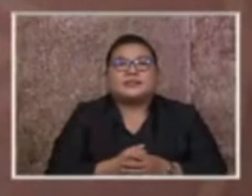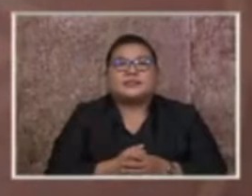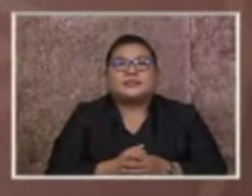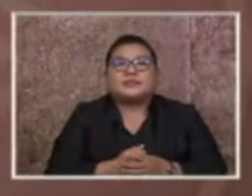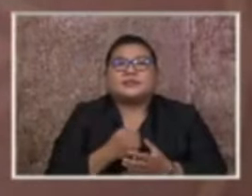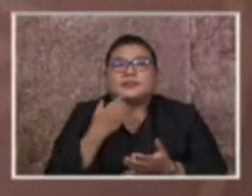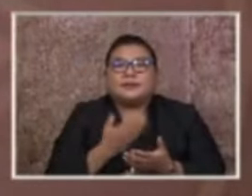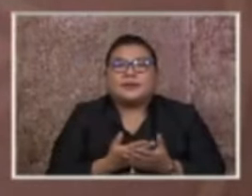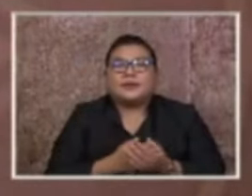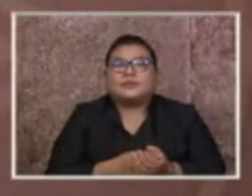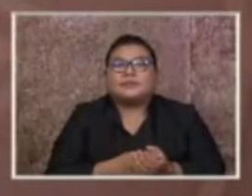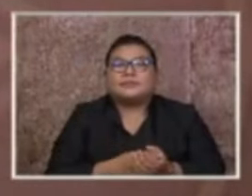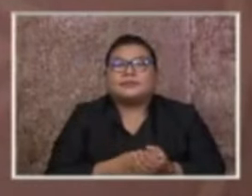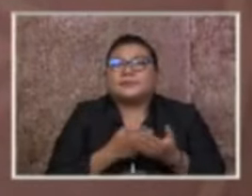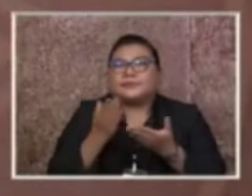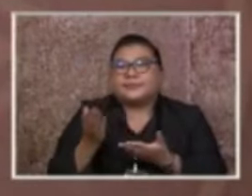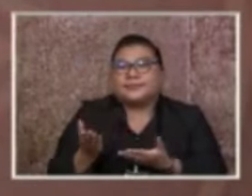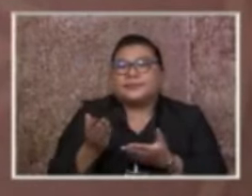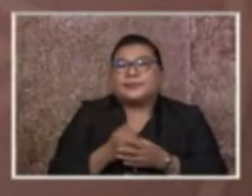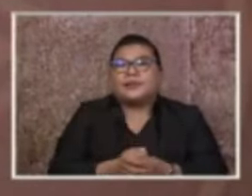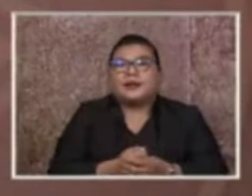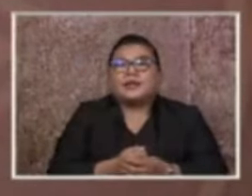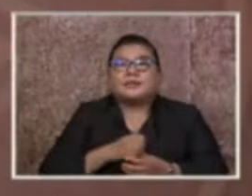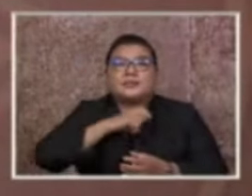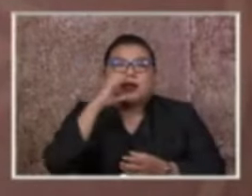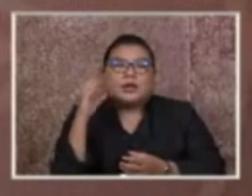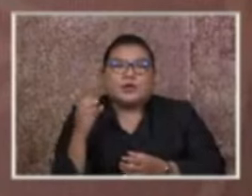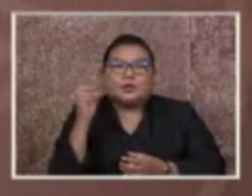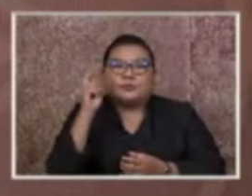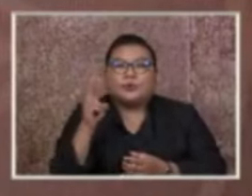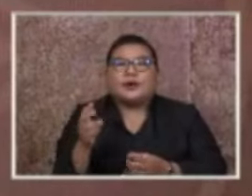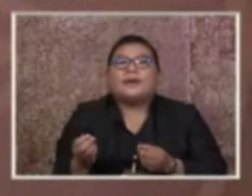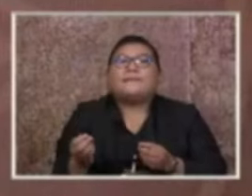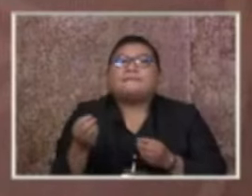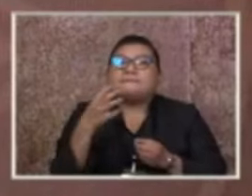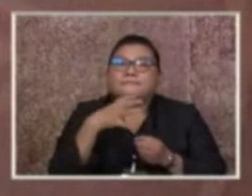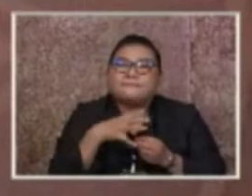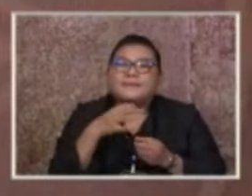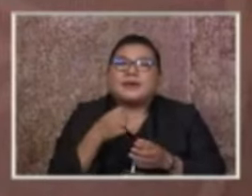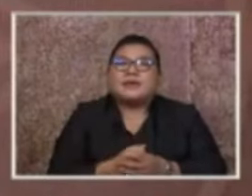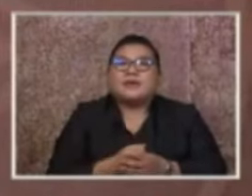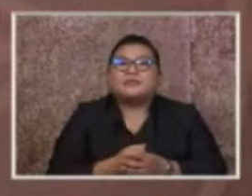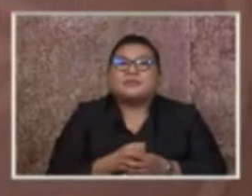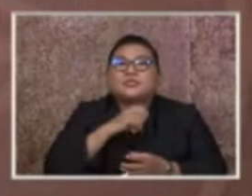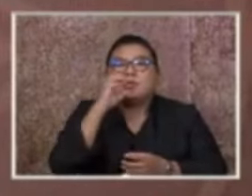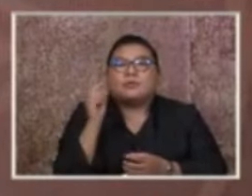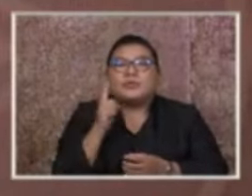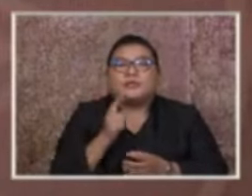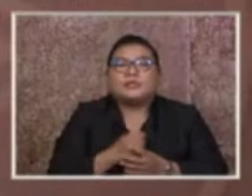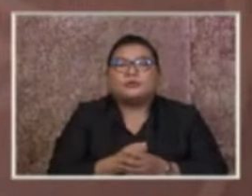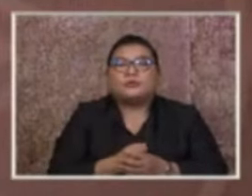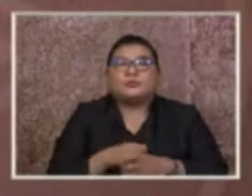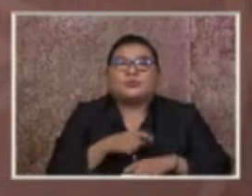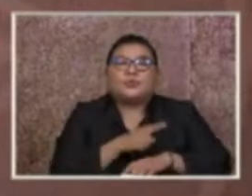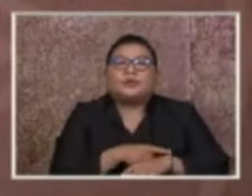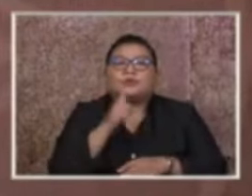Terima kasih kami berikan kesempatan kembali kepada pasangan calon nomor urut 2 untuk menanggapi jawaban Pasangan calon nomor urut 1 waktu